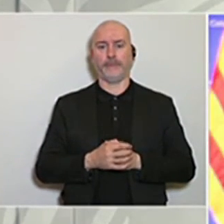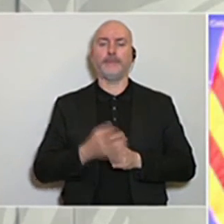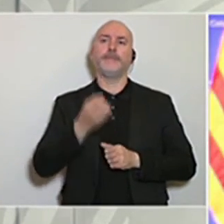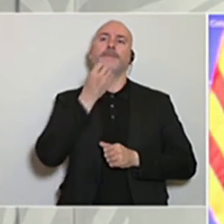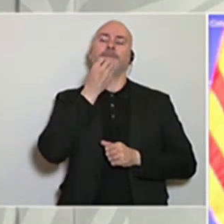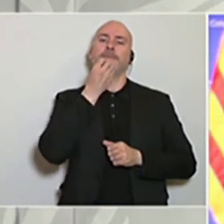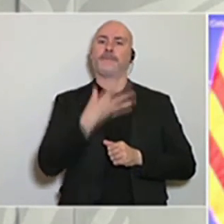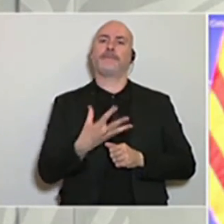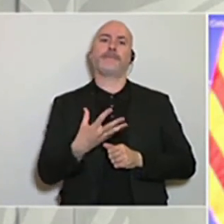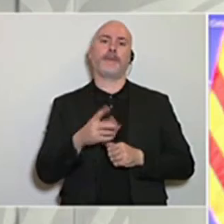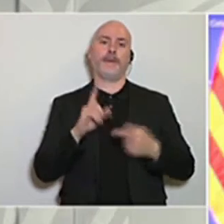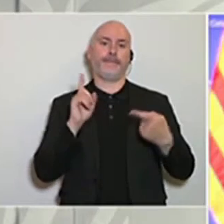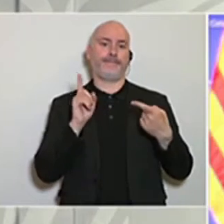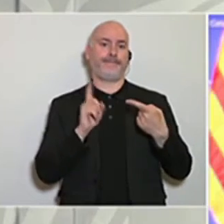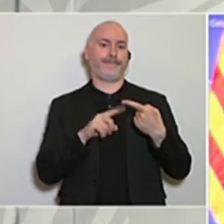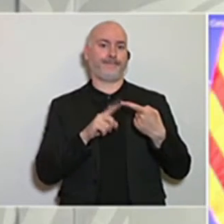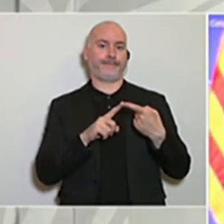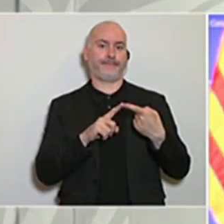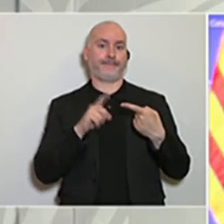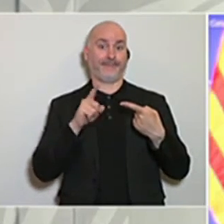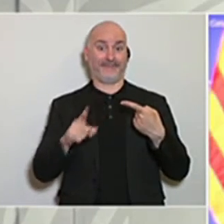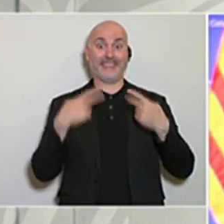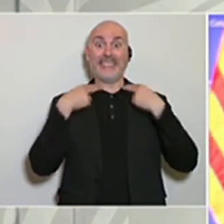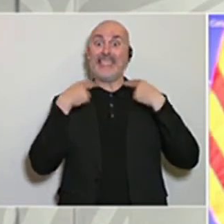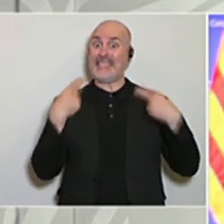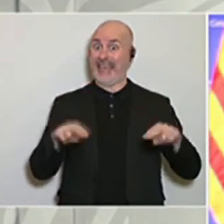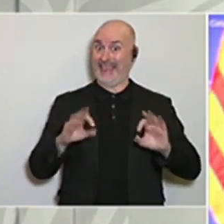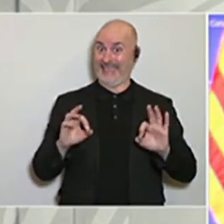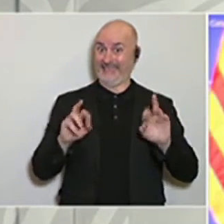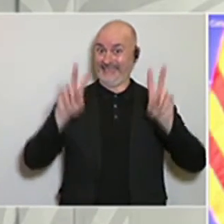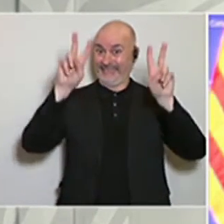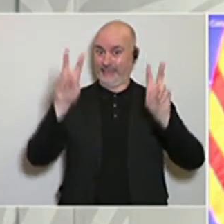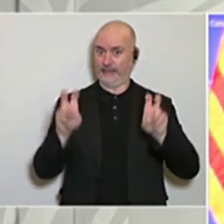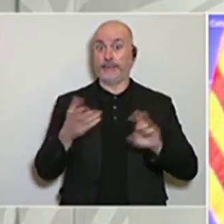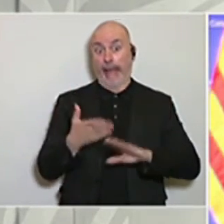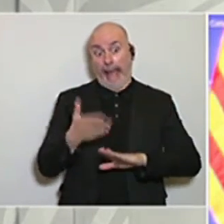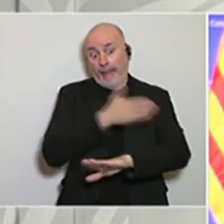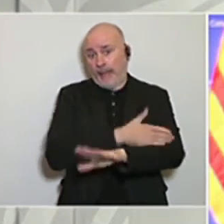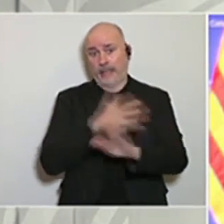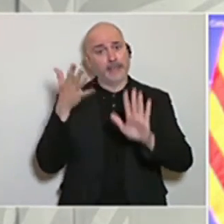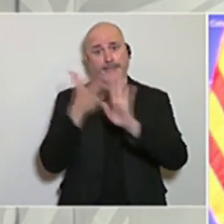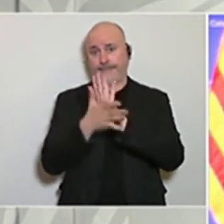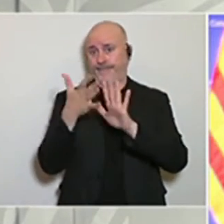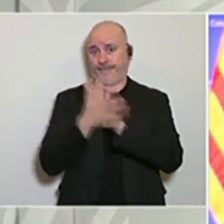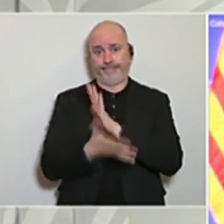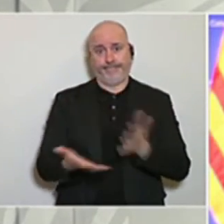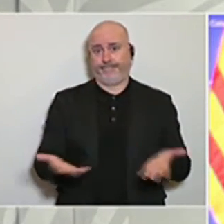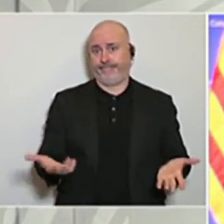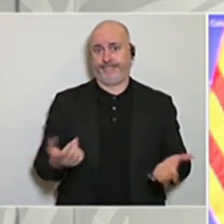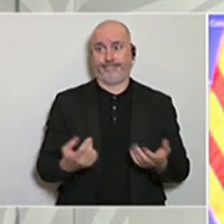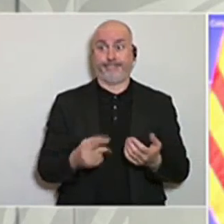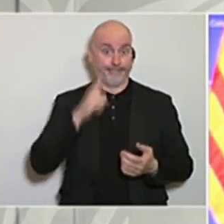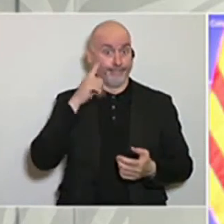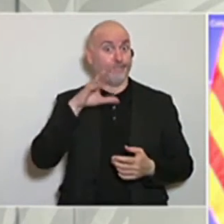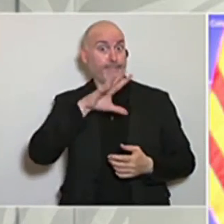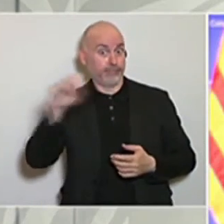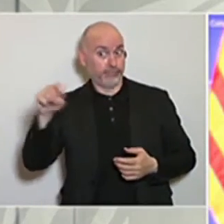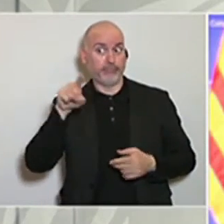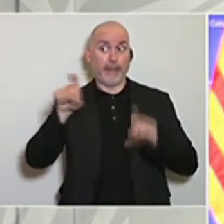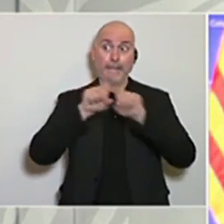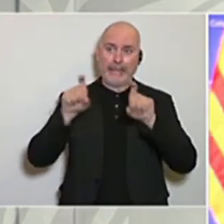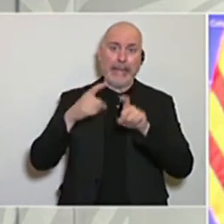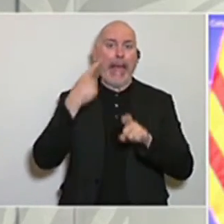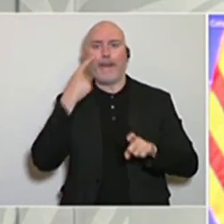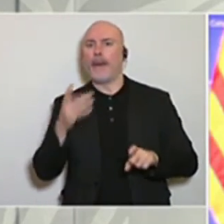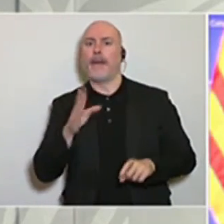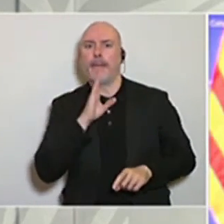Bé, pel que fa a referència a la pregunta de Lleida, doncs és el que he explicat abans. S'han detectat uns focus en unes empreses i hem de veure què passa.